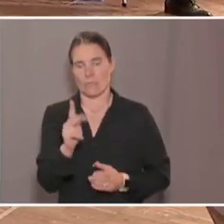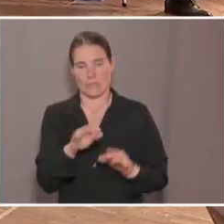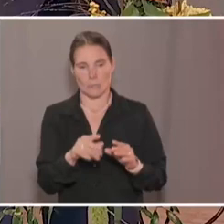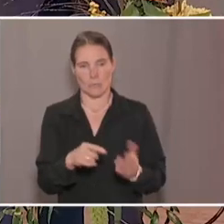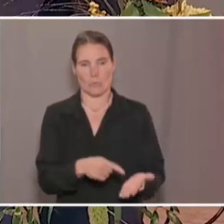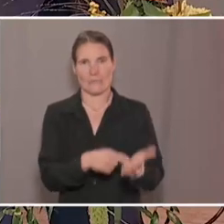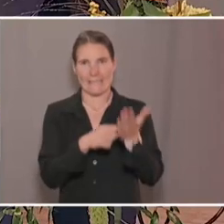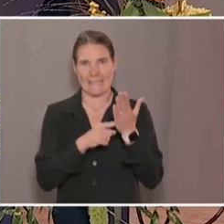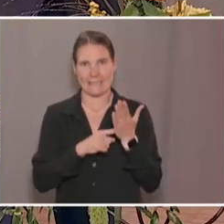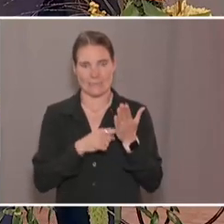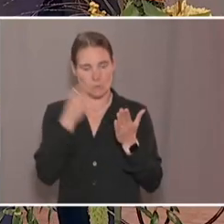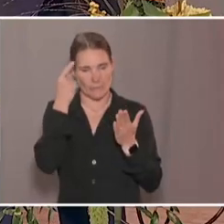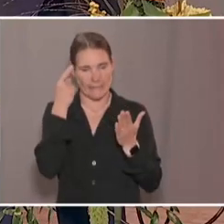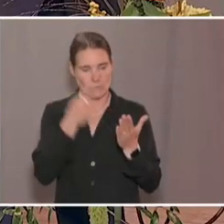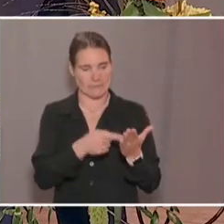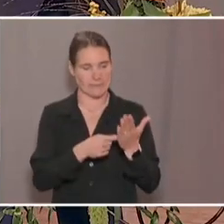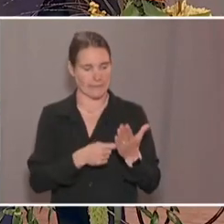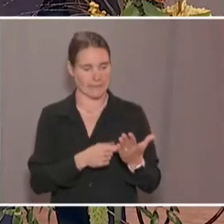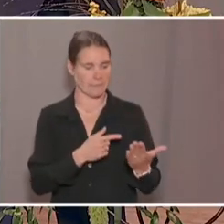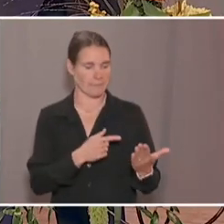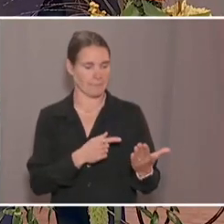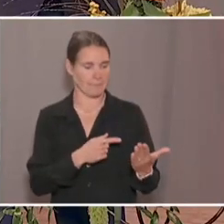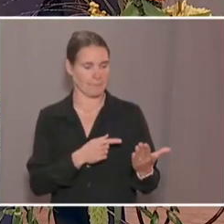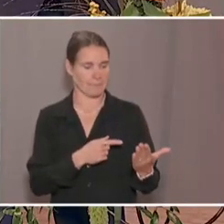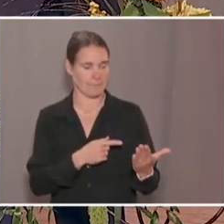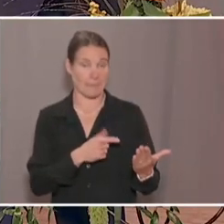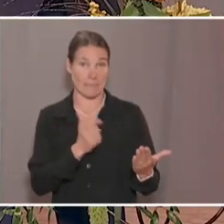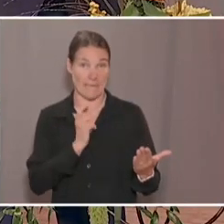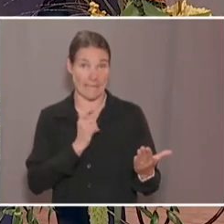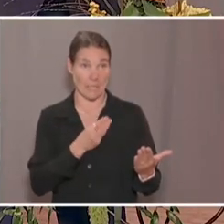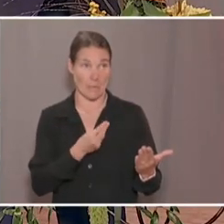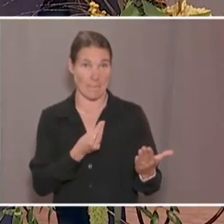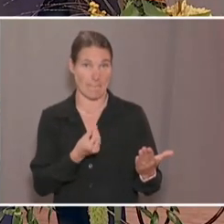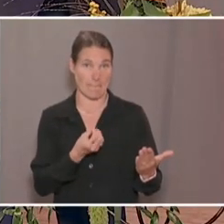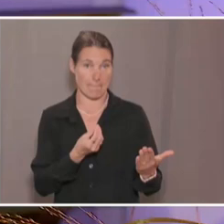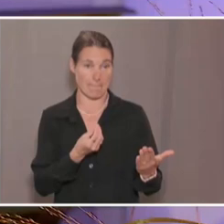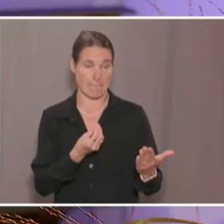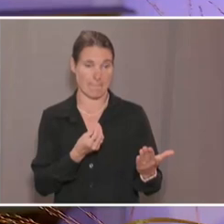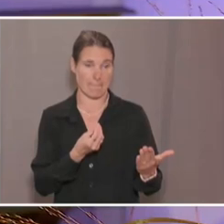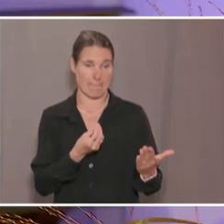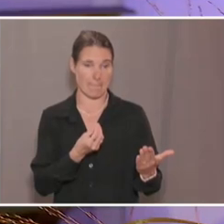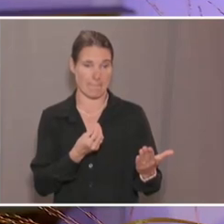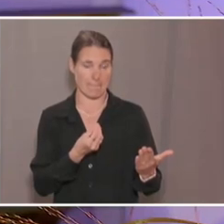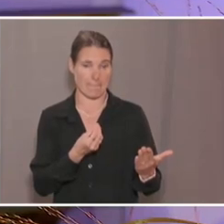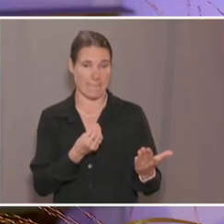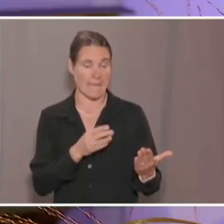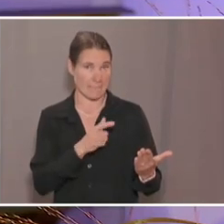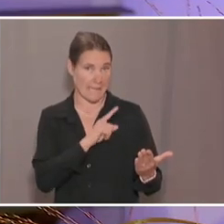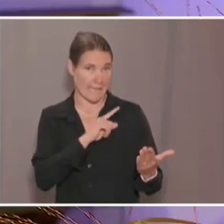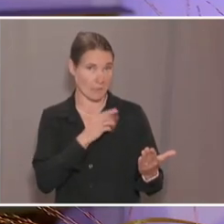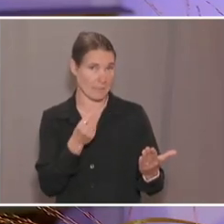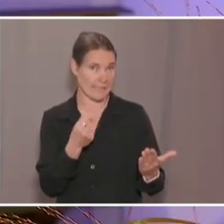Bau. Die haben sie damals mit Eigenmitteln erstellen lassen, sehr, sehr schlau, muss man